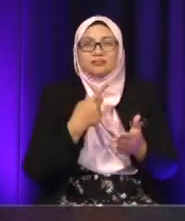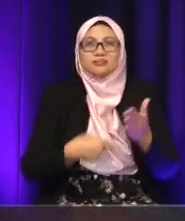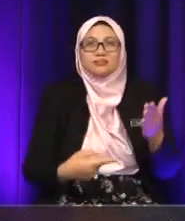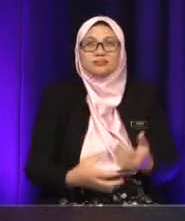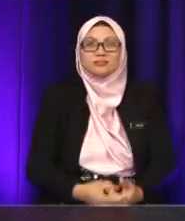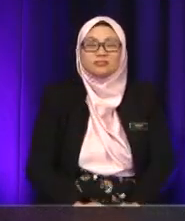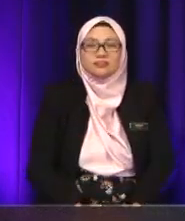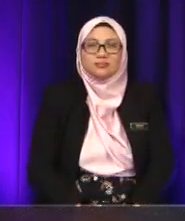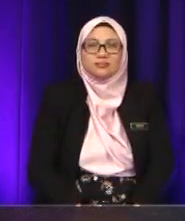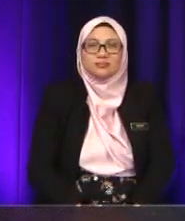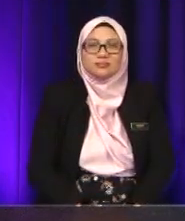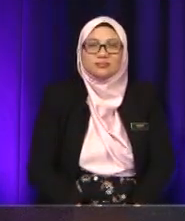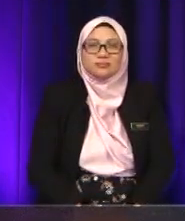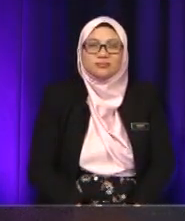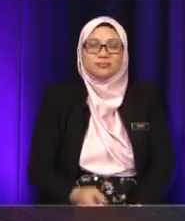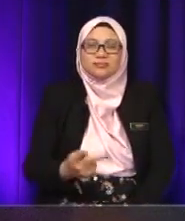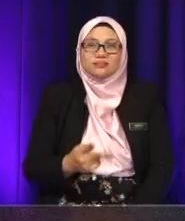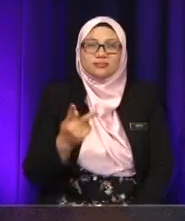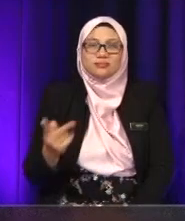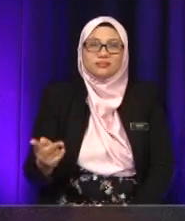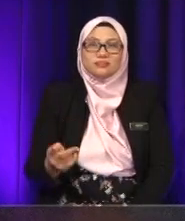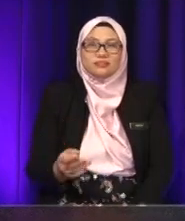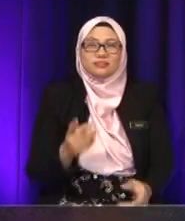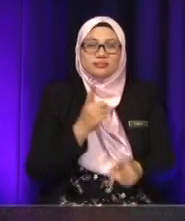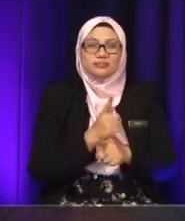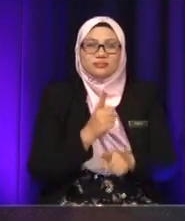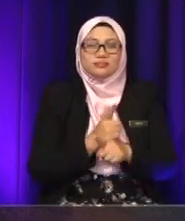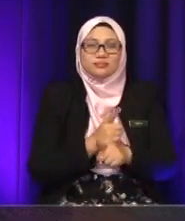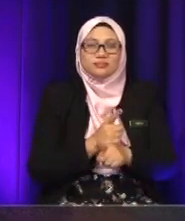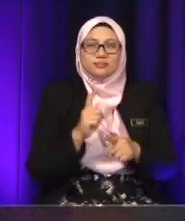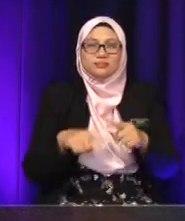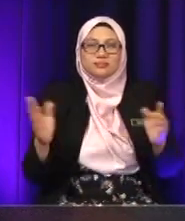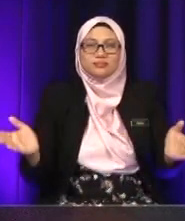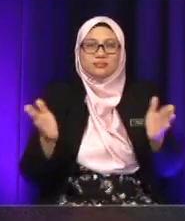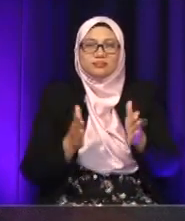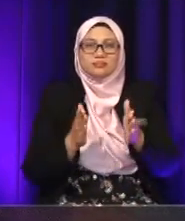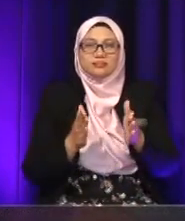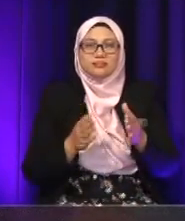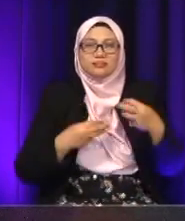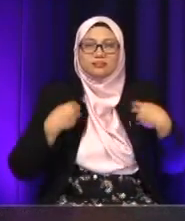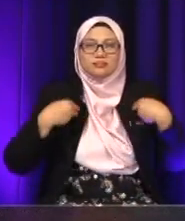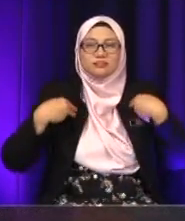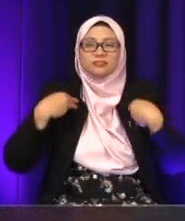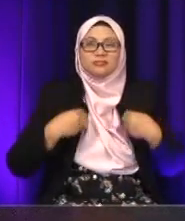komponen moa sebenarnya komponen sebenarnya tapi di kece ke modelnya Oke kalau yang ini yang tadi